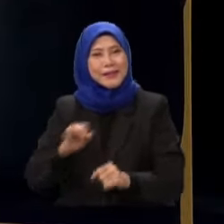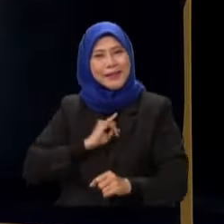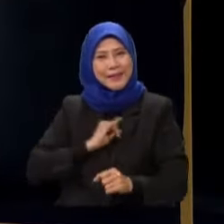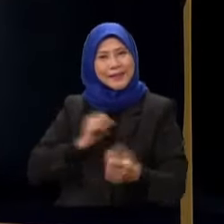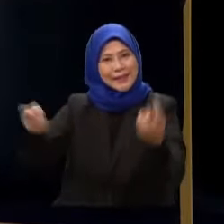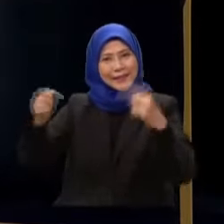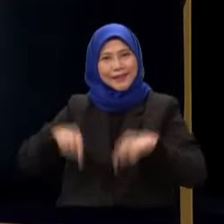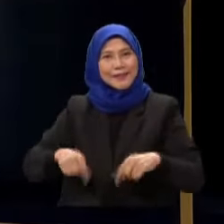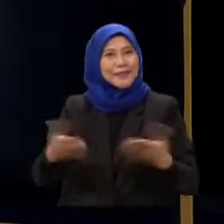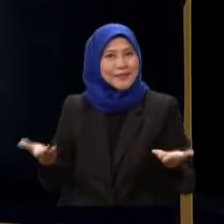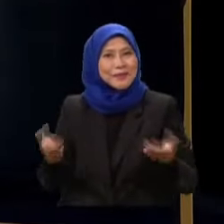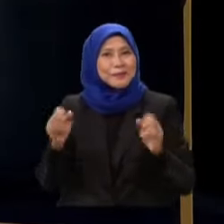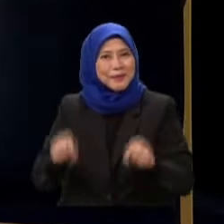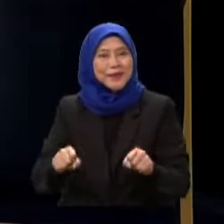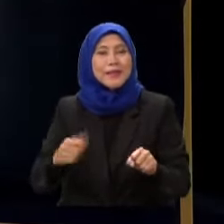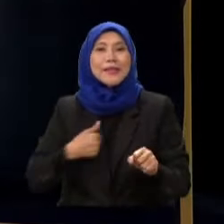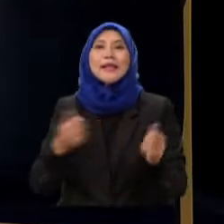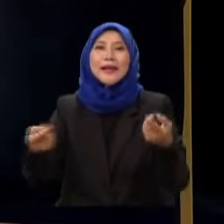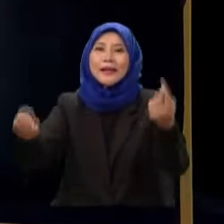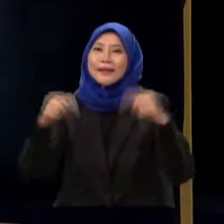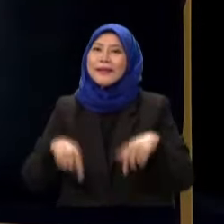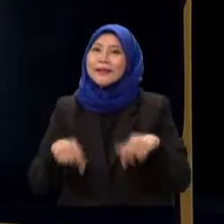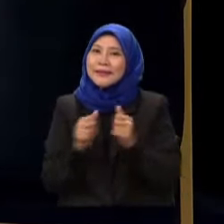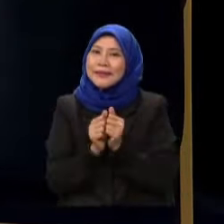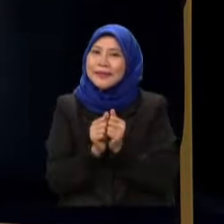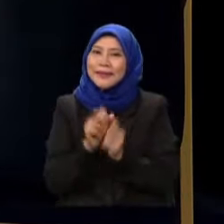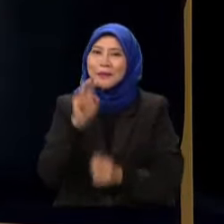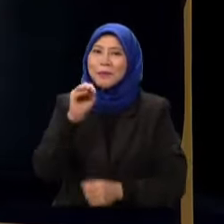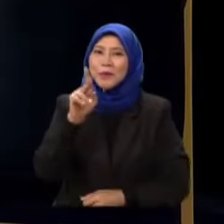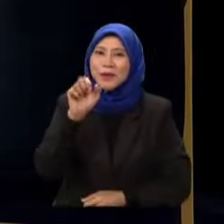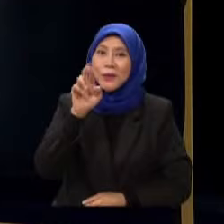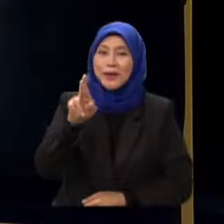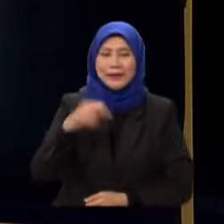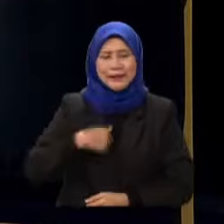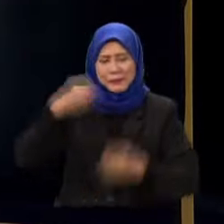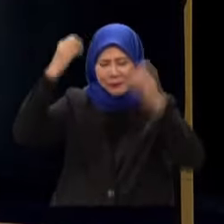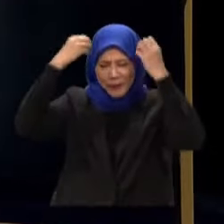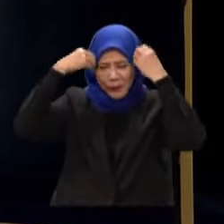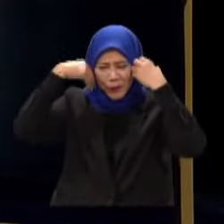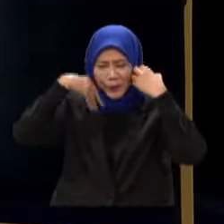kali saya datang bersamamu Nawawi dibawa